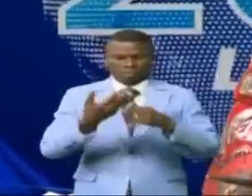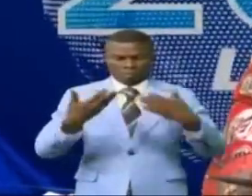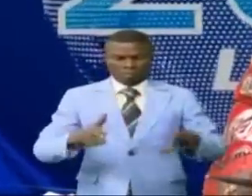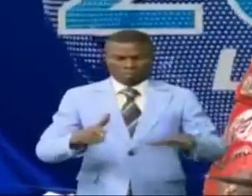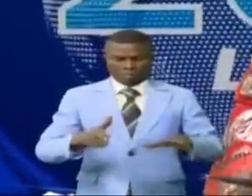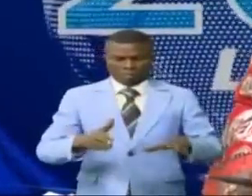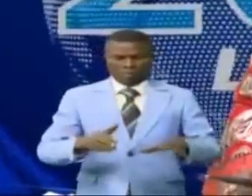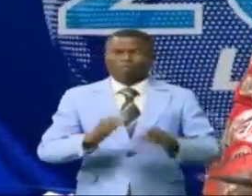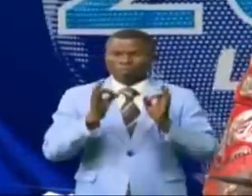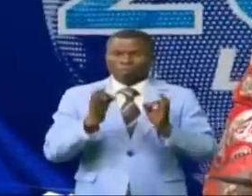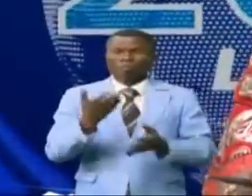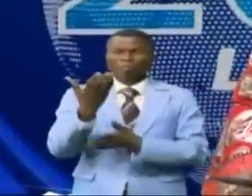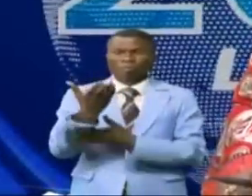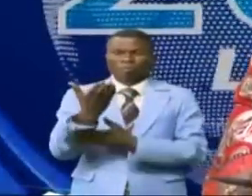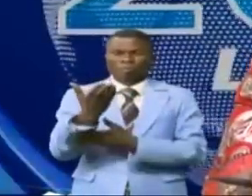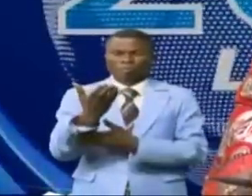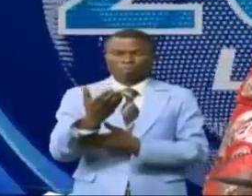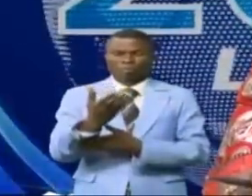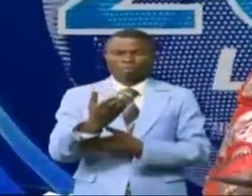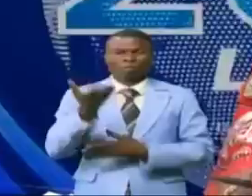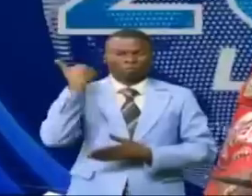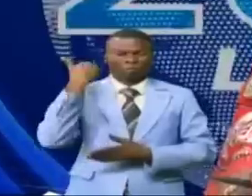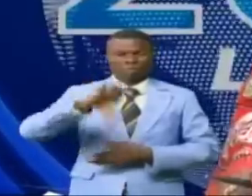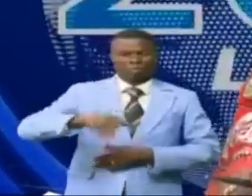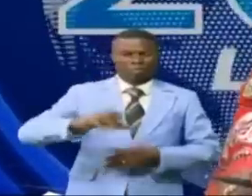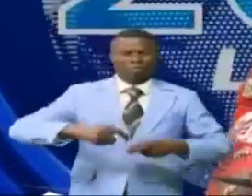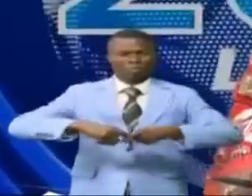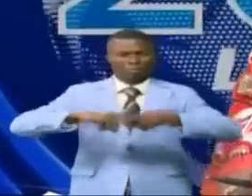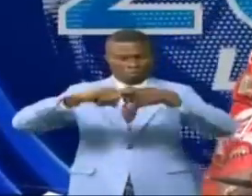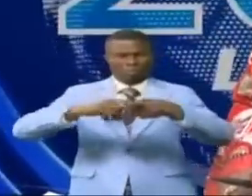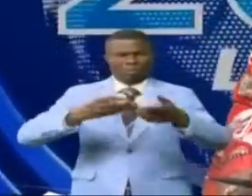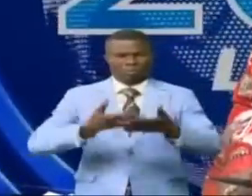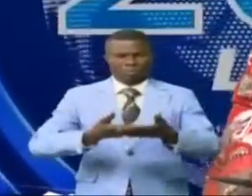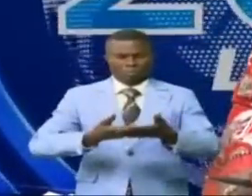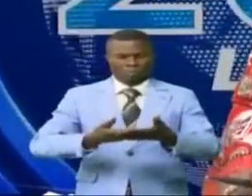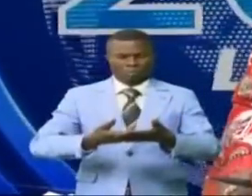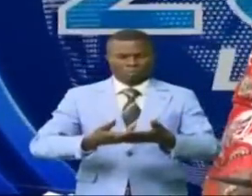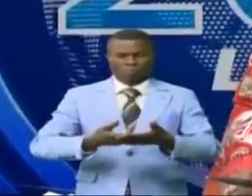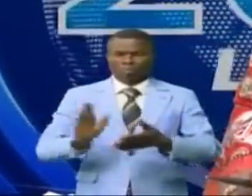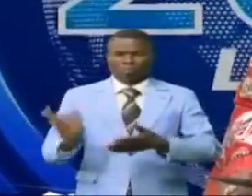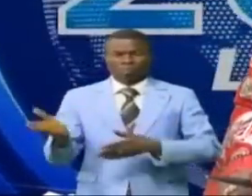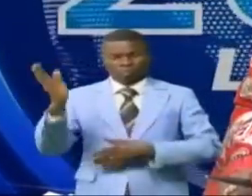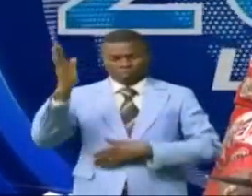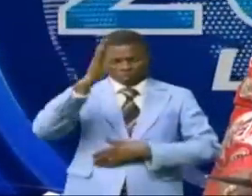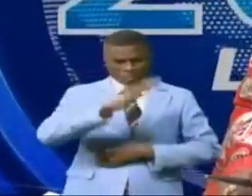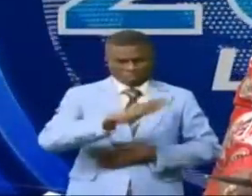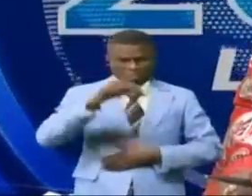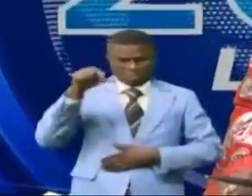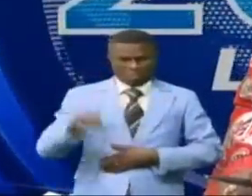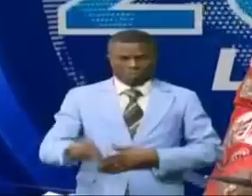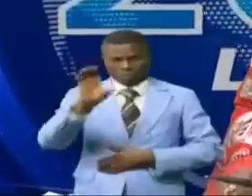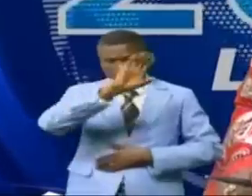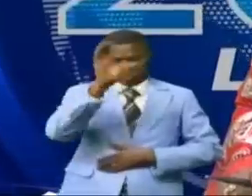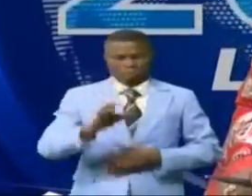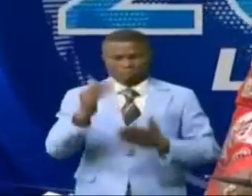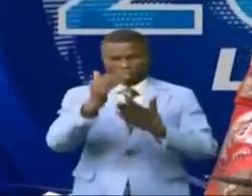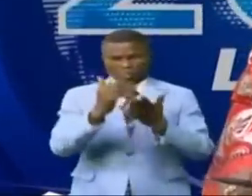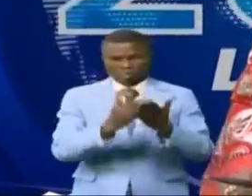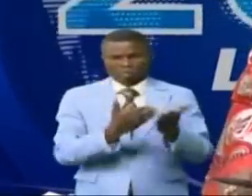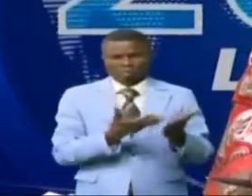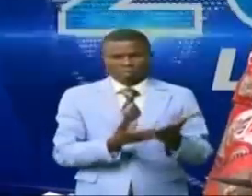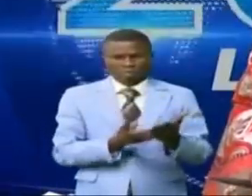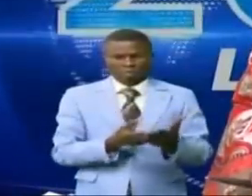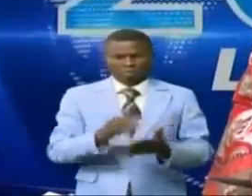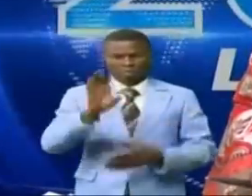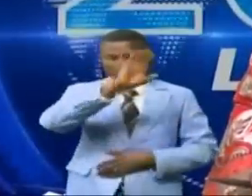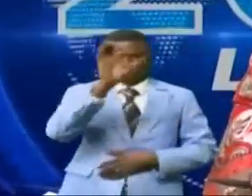Par conséquent, une interruption sera observée dans la fourniture d'eau potable dans les quartiers et communes ci-après,